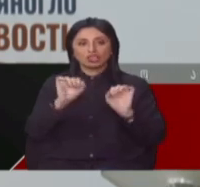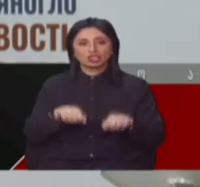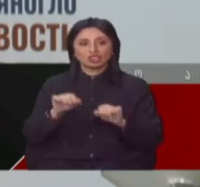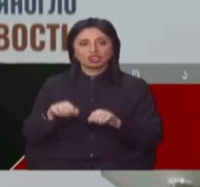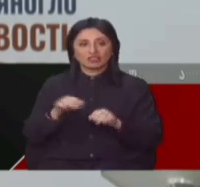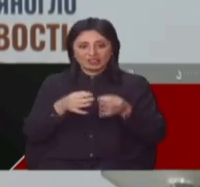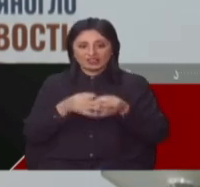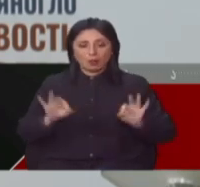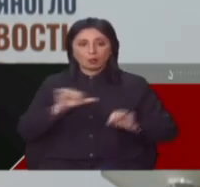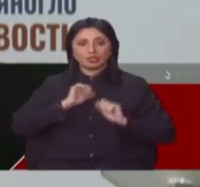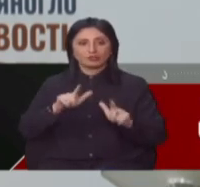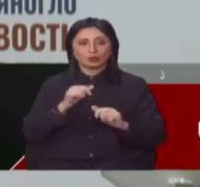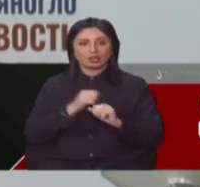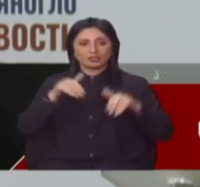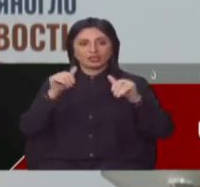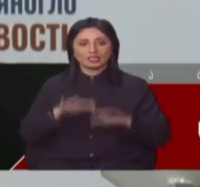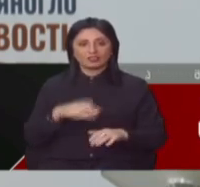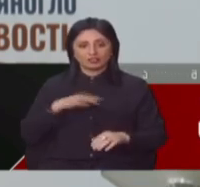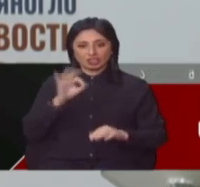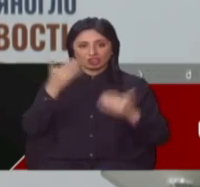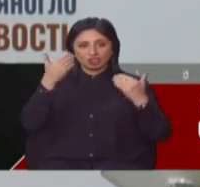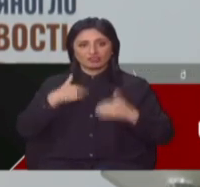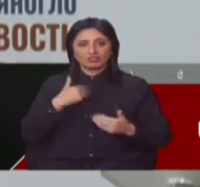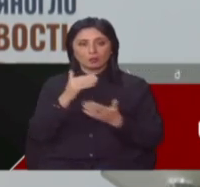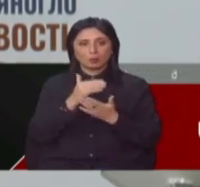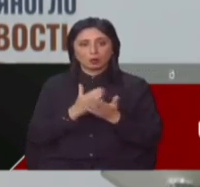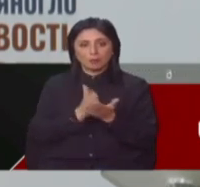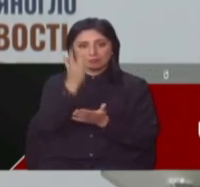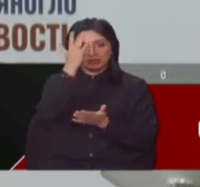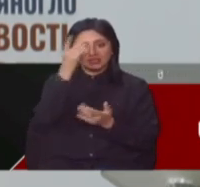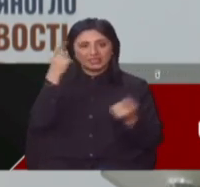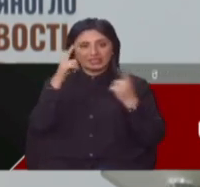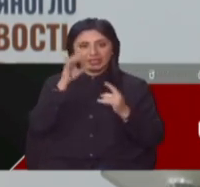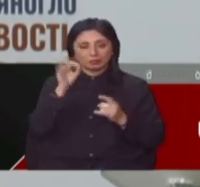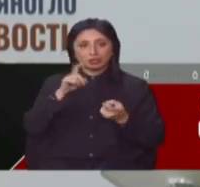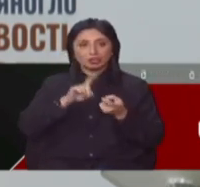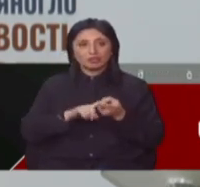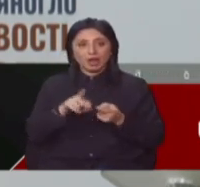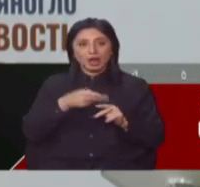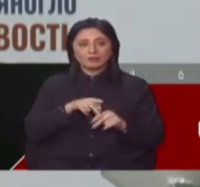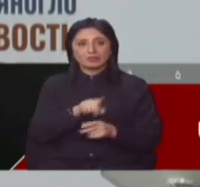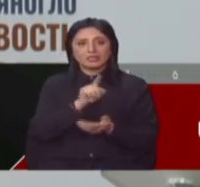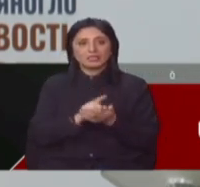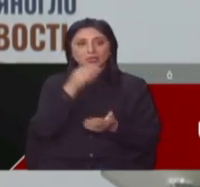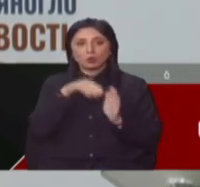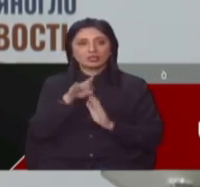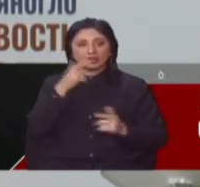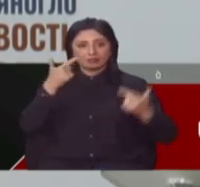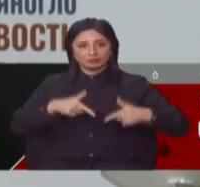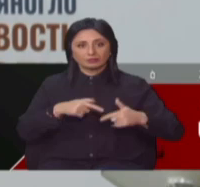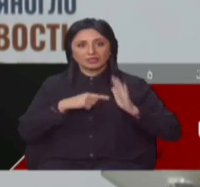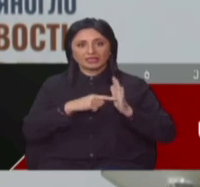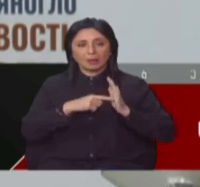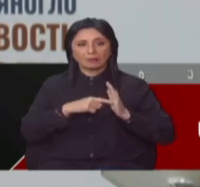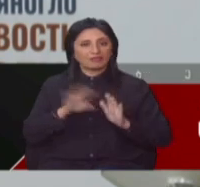შესაძლებლობა დამოუკიდებლად გააკეთონ დასკვნა ჩვენს შესახებ, ჩვენი პროგრამების, მიზნებისა და იდეების შესახებ. ამისთვის საუკეთესო გზა დებატებია,